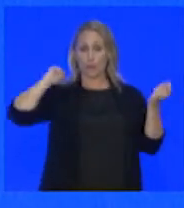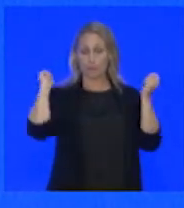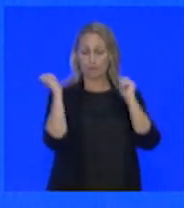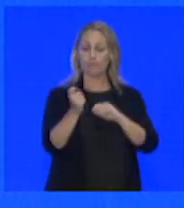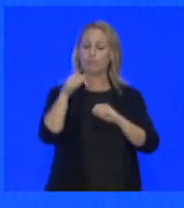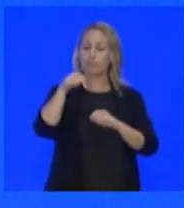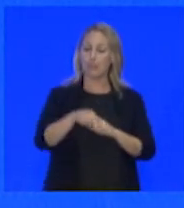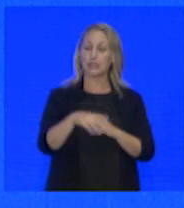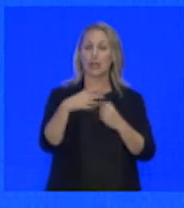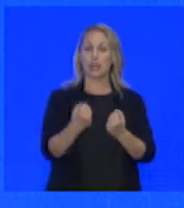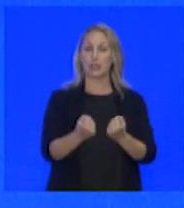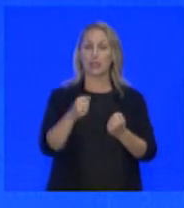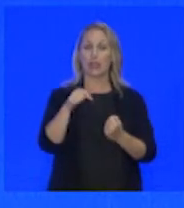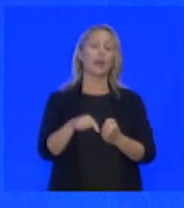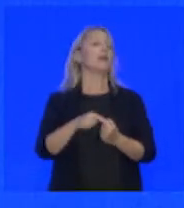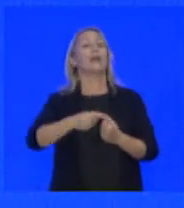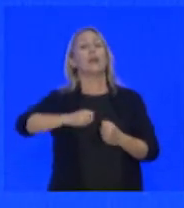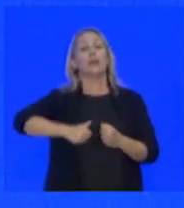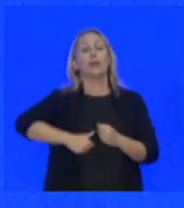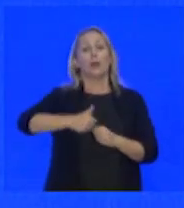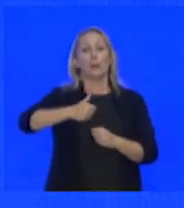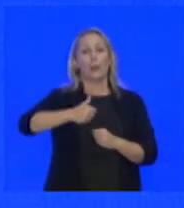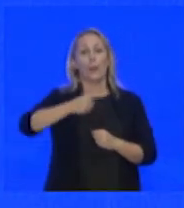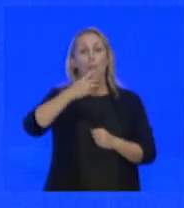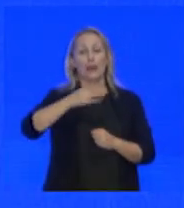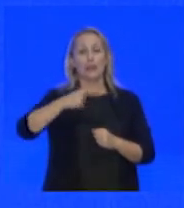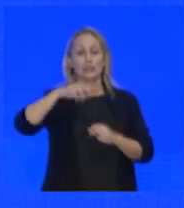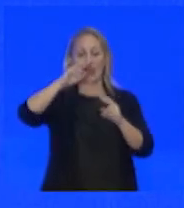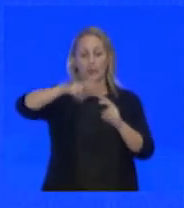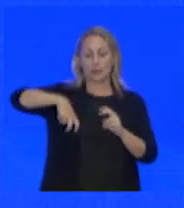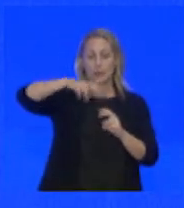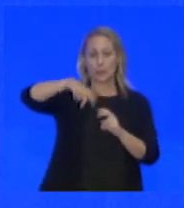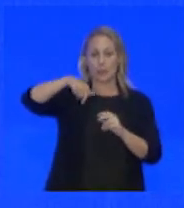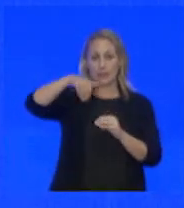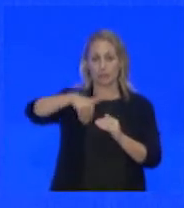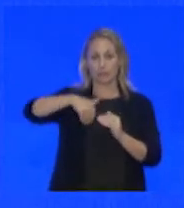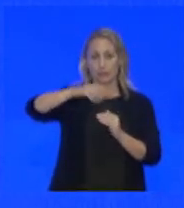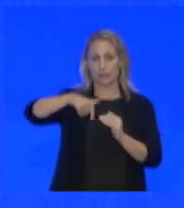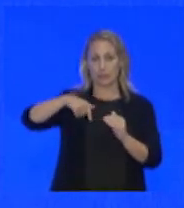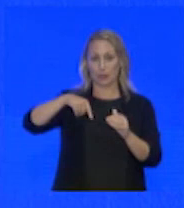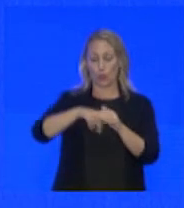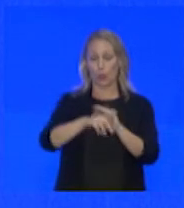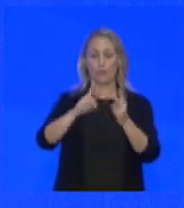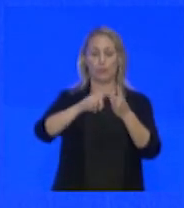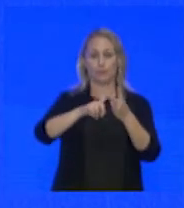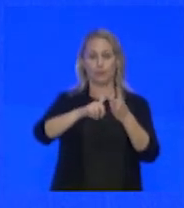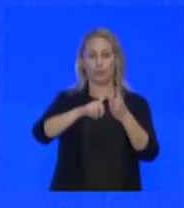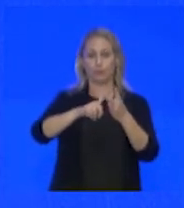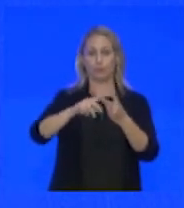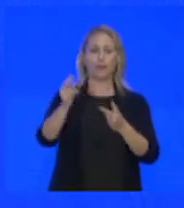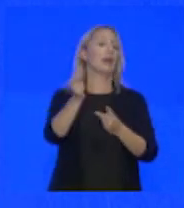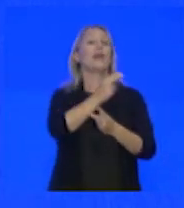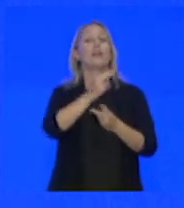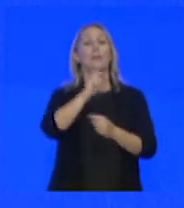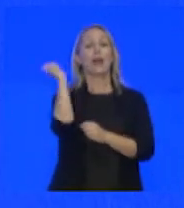μουσεία. Το πρώτο, με τα ευρήματα από τις ανασκαφές του μετρό. Το δεύτερο, για την Εθνική